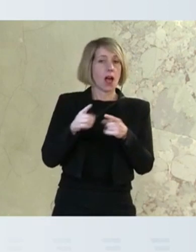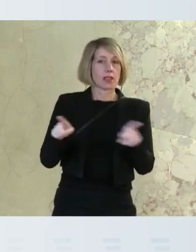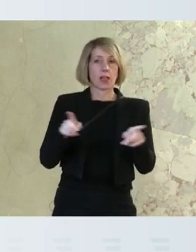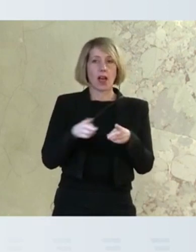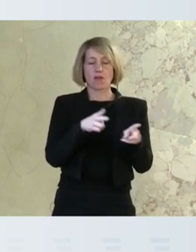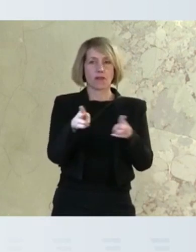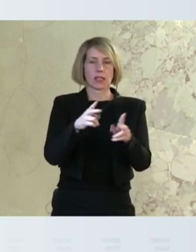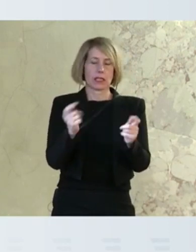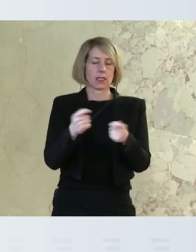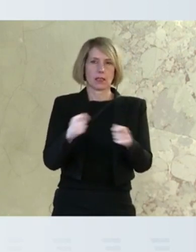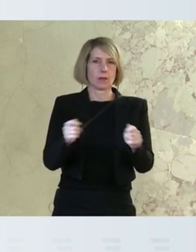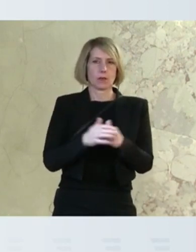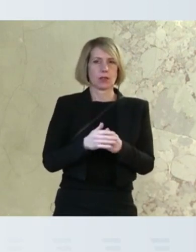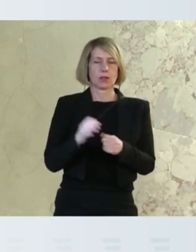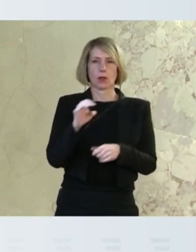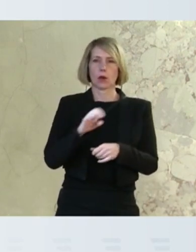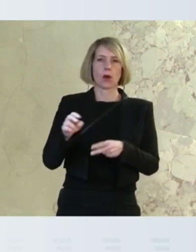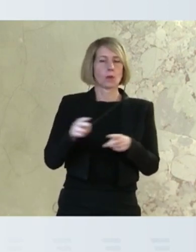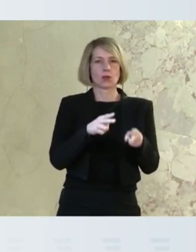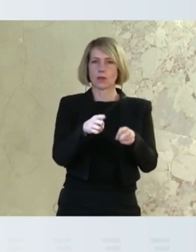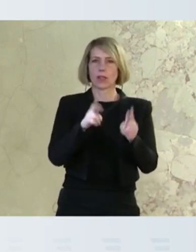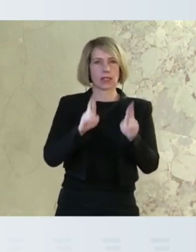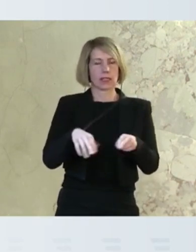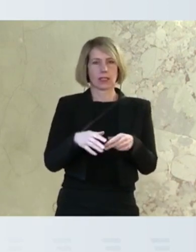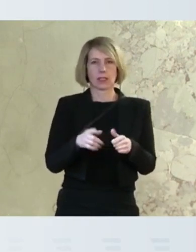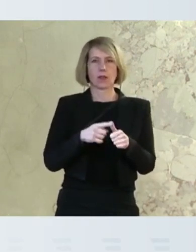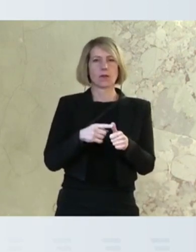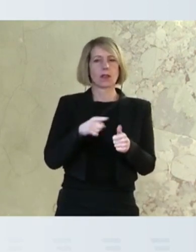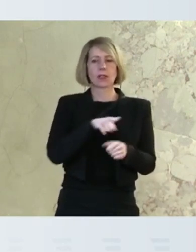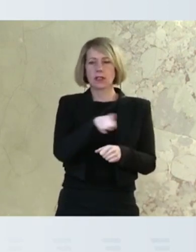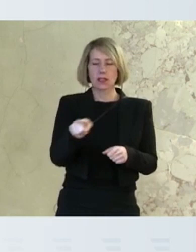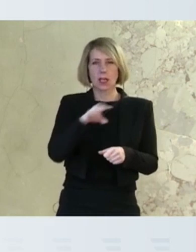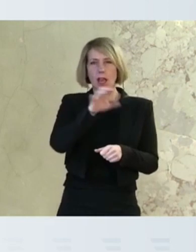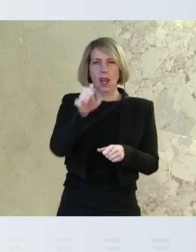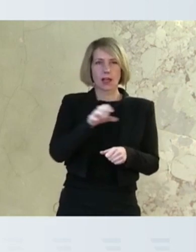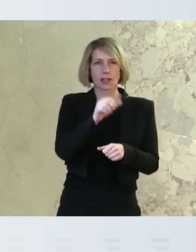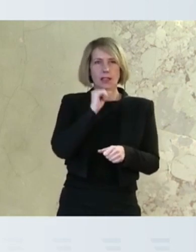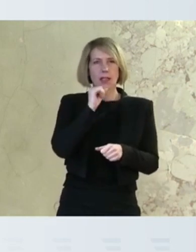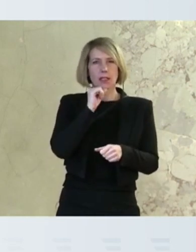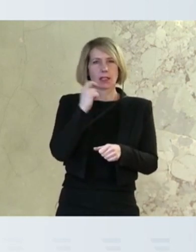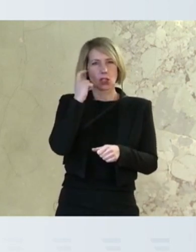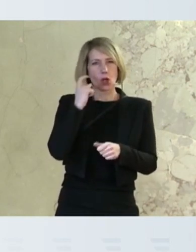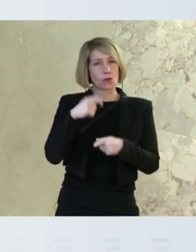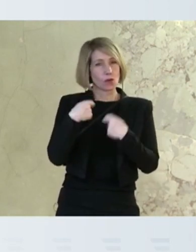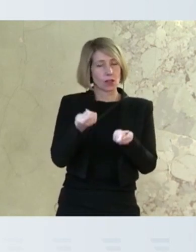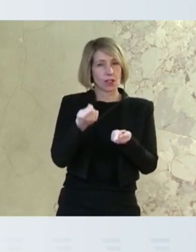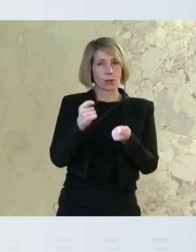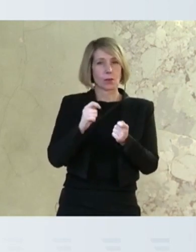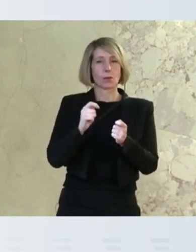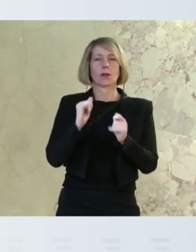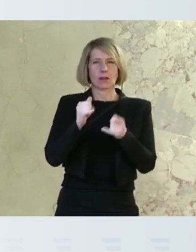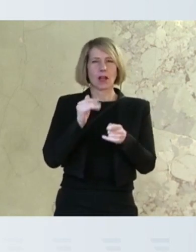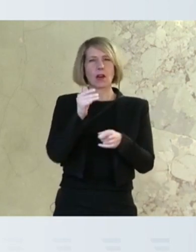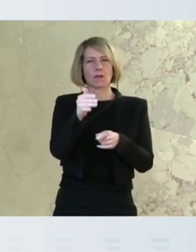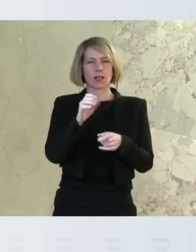atyre vendeve për mendimin tim modest do të jenë viktima të tundimeve që vijnë nga palë të tjera. Ne duhet të punojmë së bashku në mënyrë që